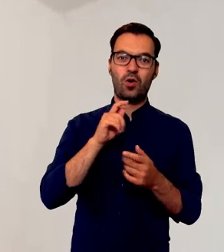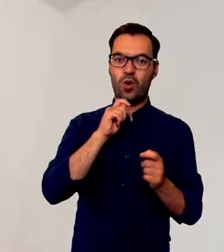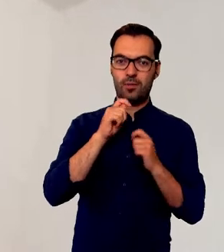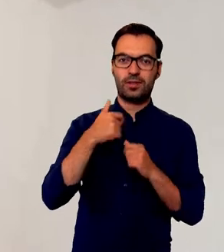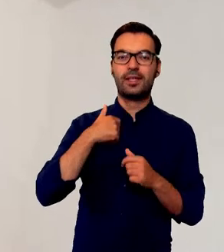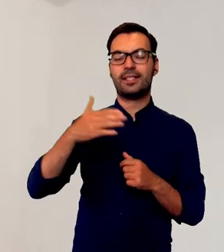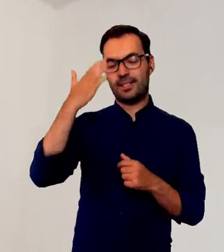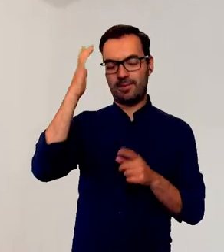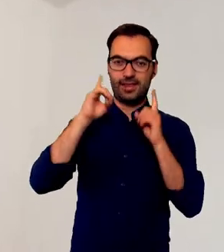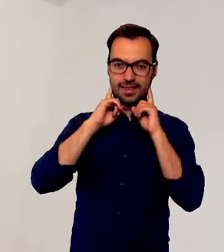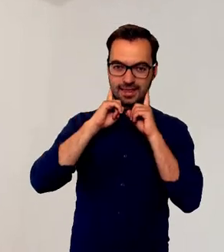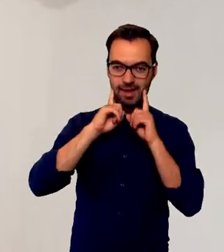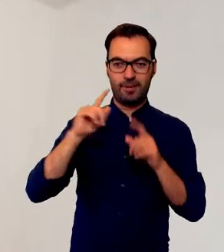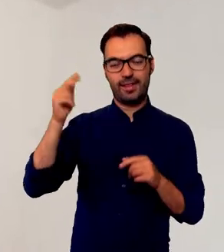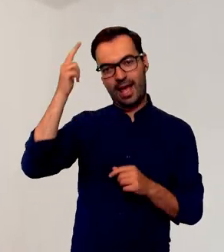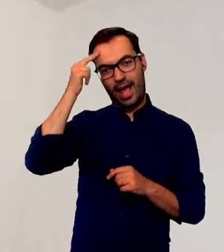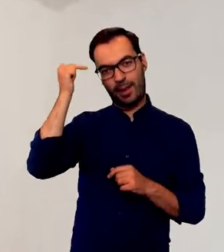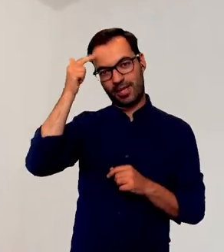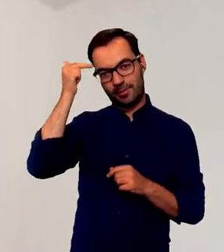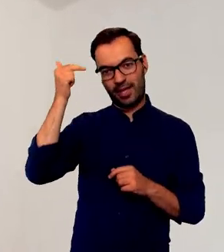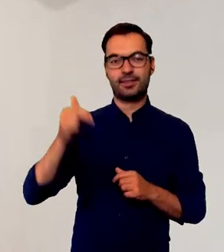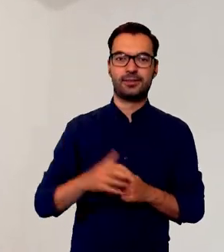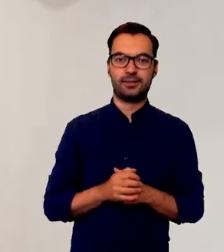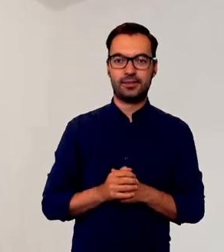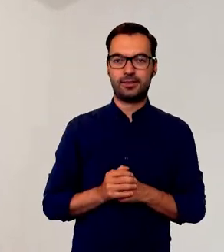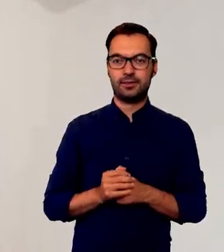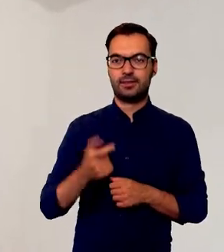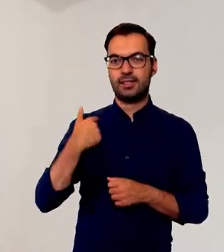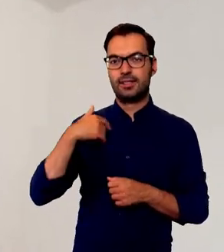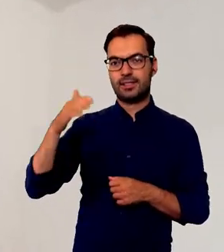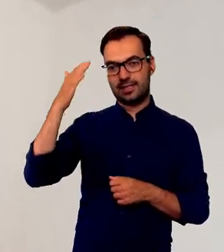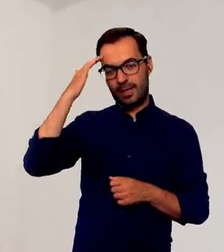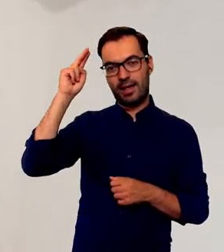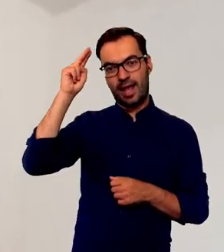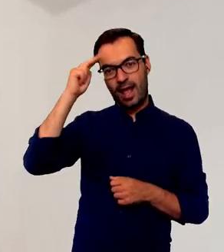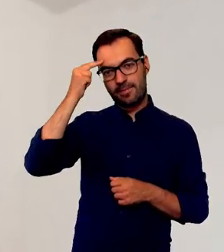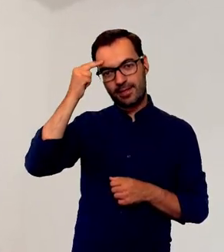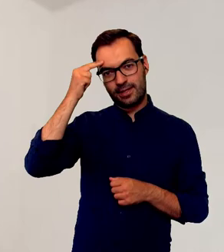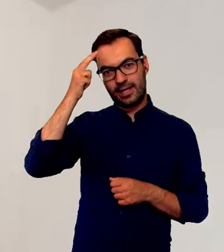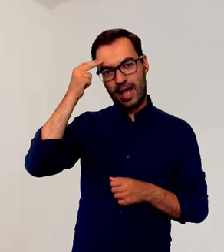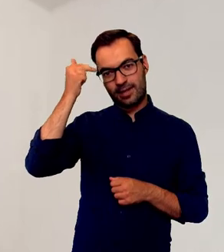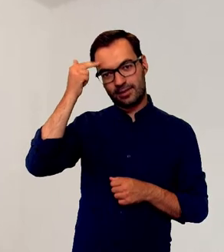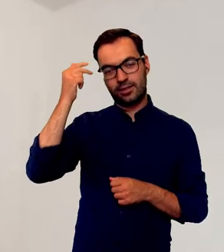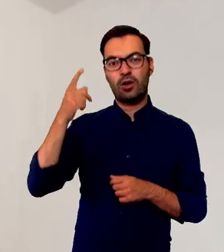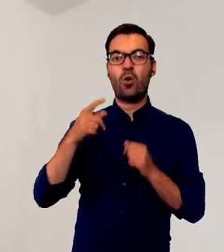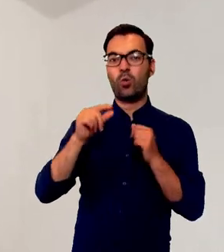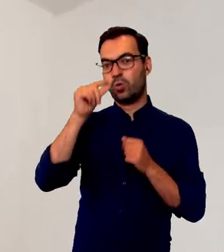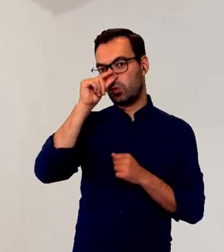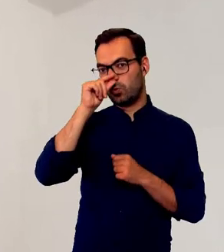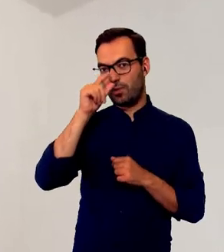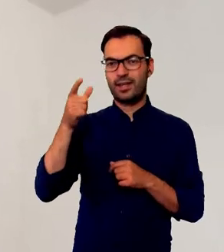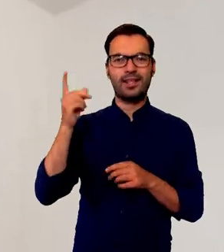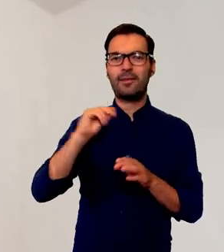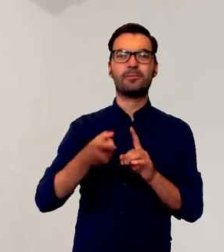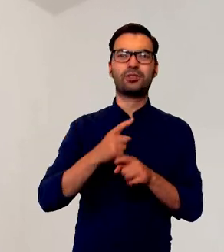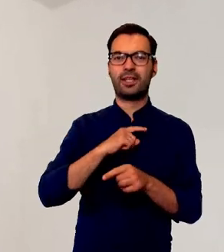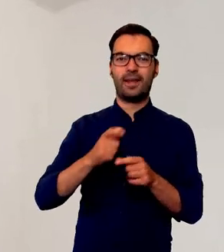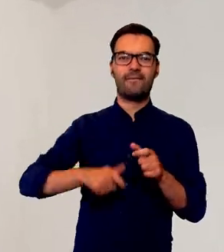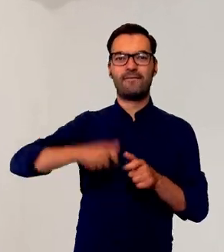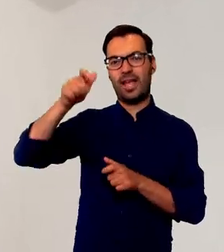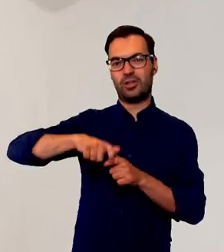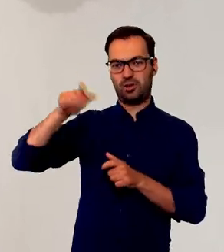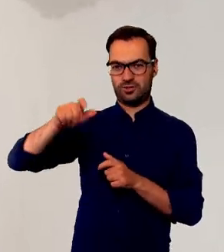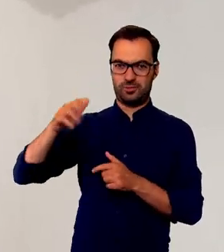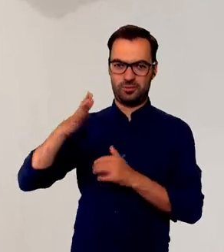zna Emiraty Arabskie. To jest głos osoby, która zna Dubaj, zanim w Dubaju były wieżowce.